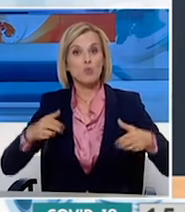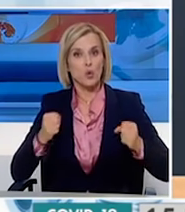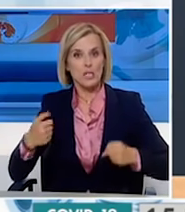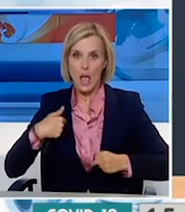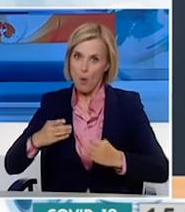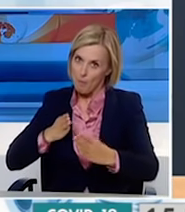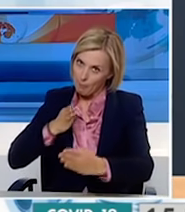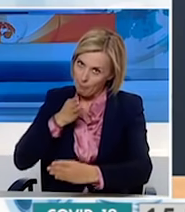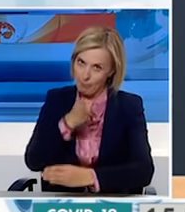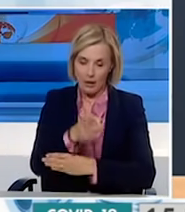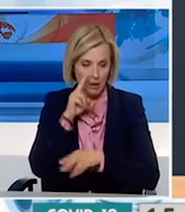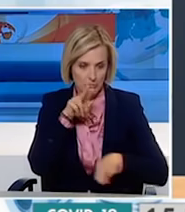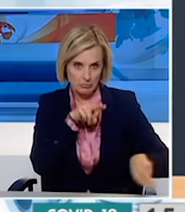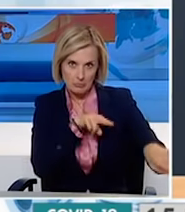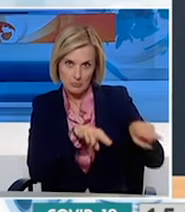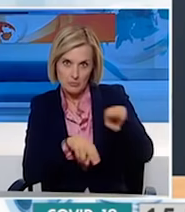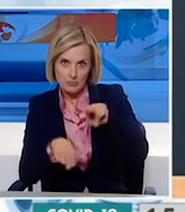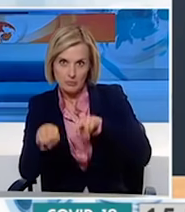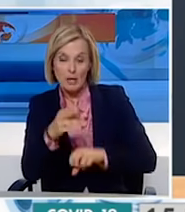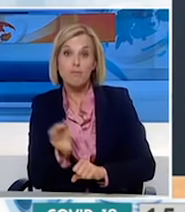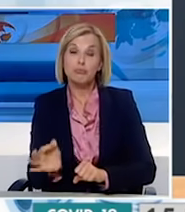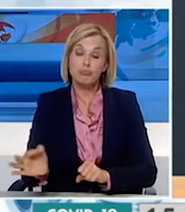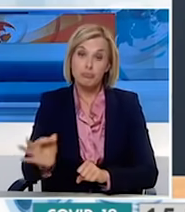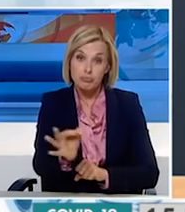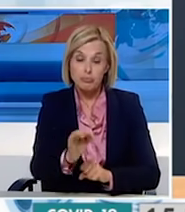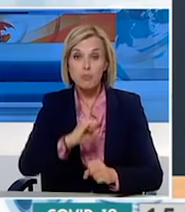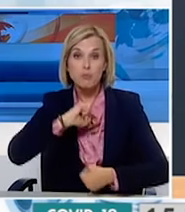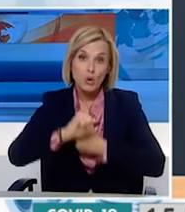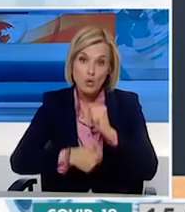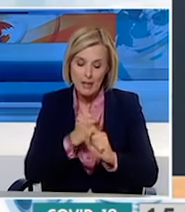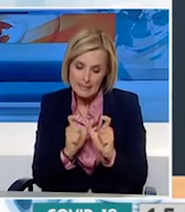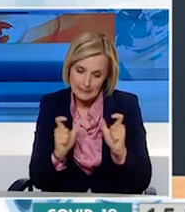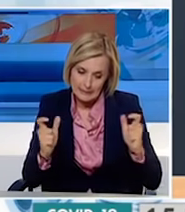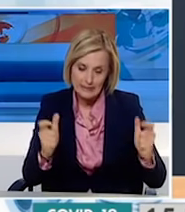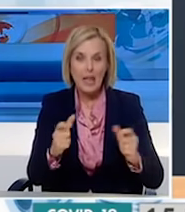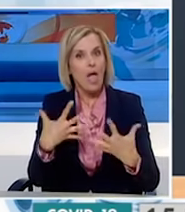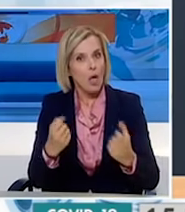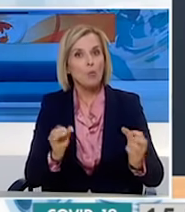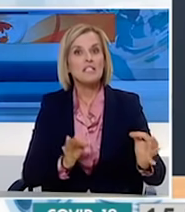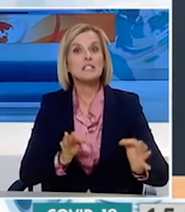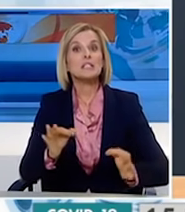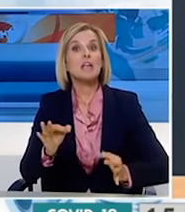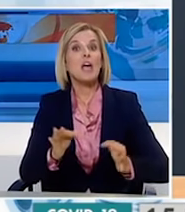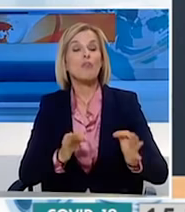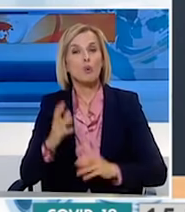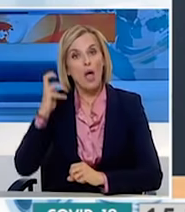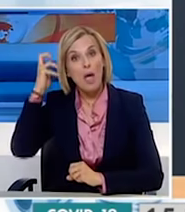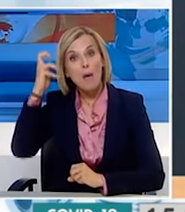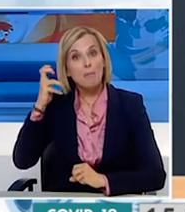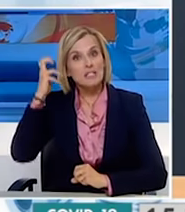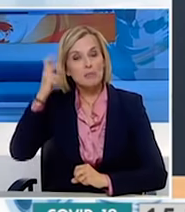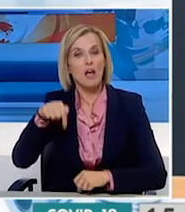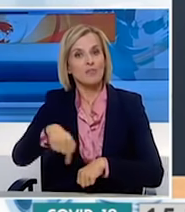χώρο, όπου η πλήρης διερεύνηση της διασποράς του ιού συνεχίζεται με συγκεκριμένο επιστημονικό σχέδιο και ολοκληρώνεται σταδιακά